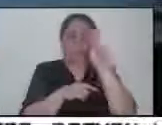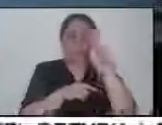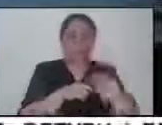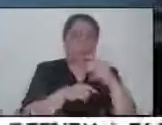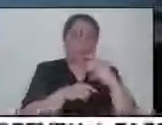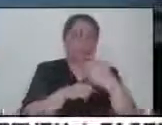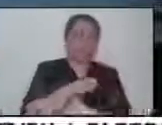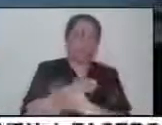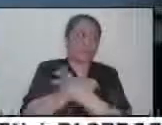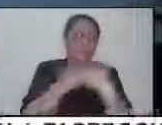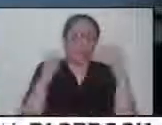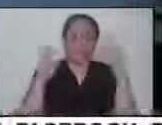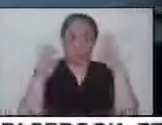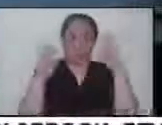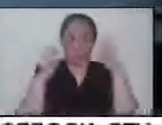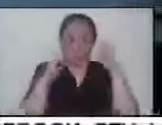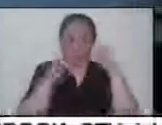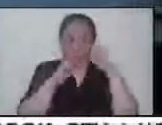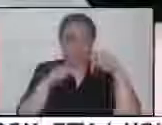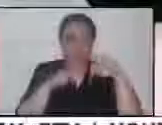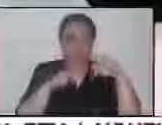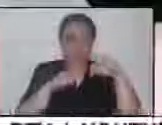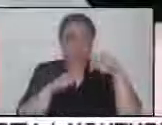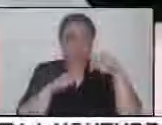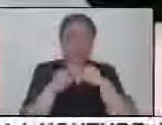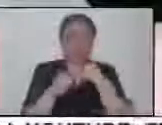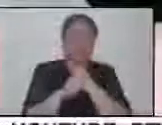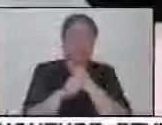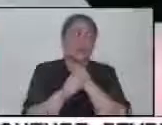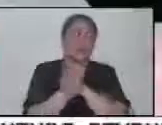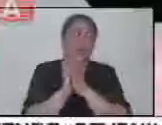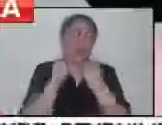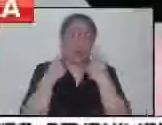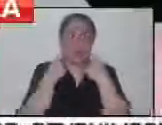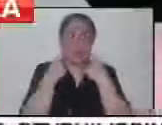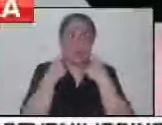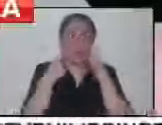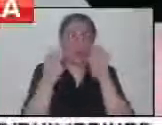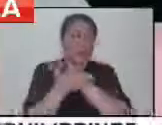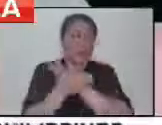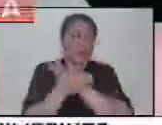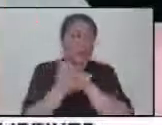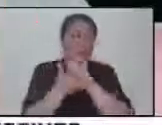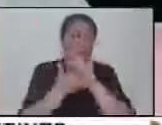makapag-ikot-ikot na rin dito sa Maynila. Dayan. Maraming salamat sa iyo, Luisa Erispe.